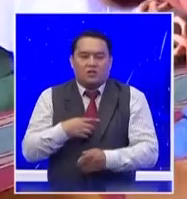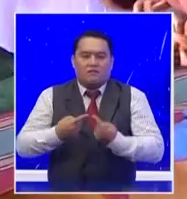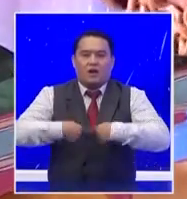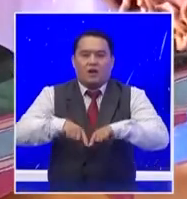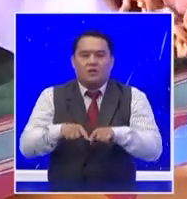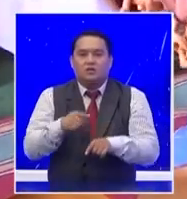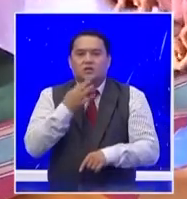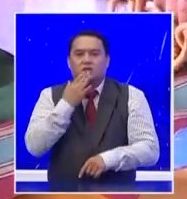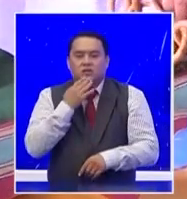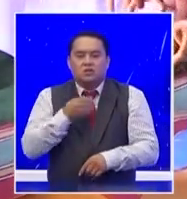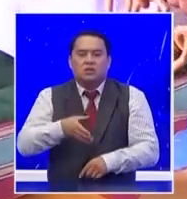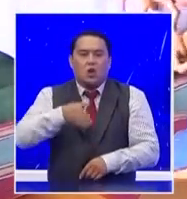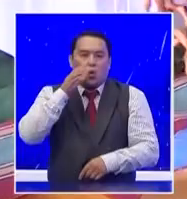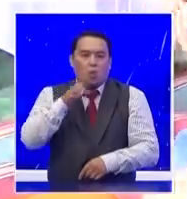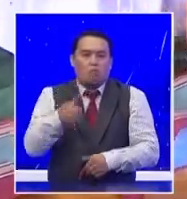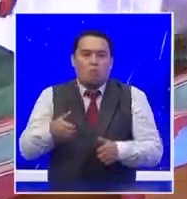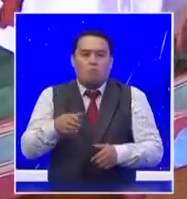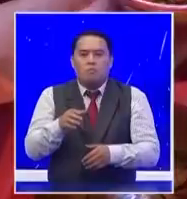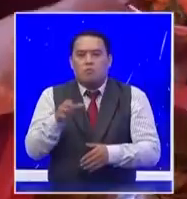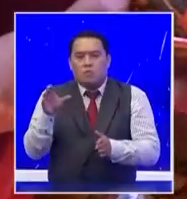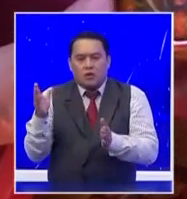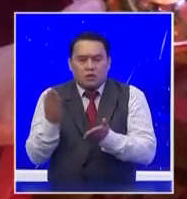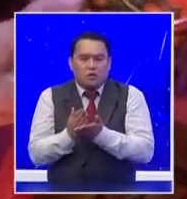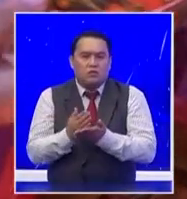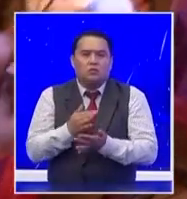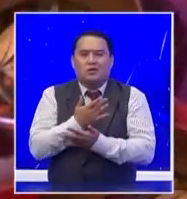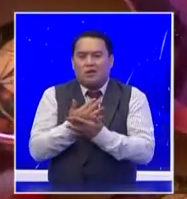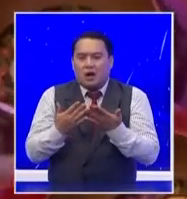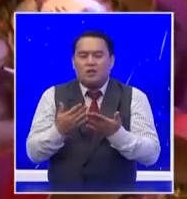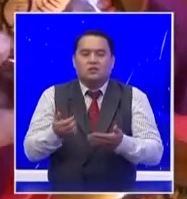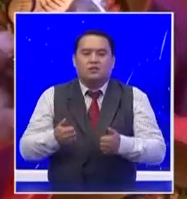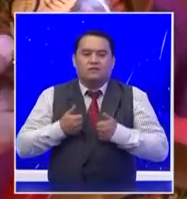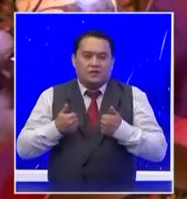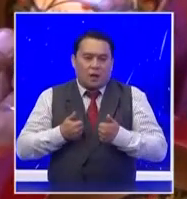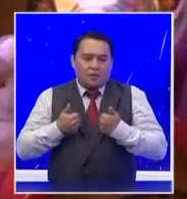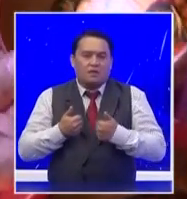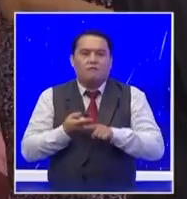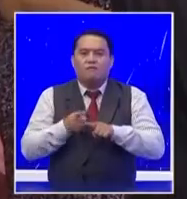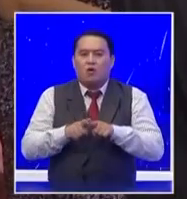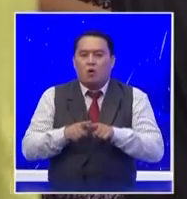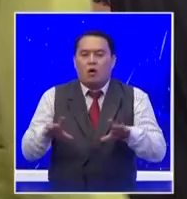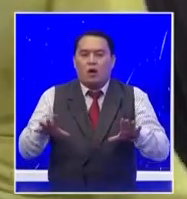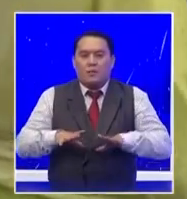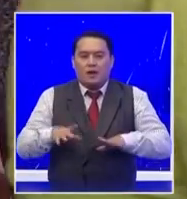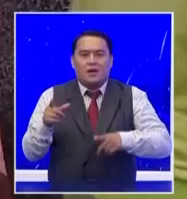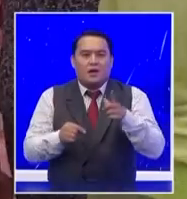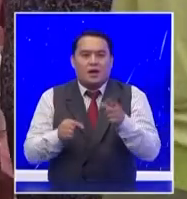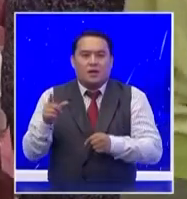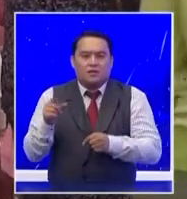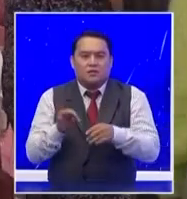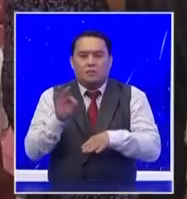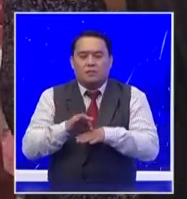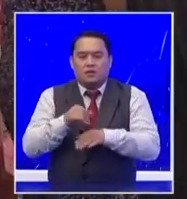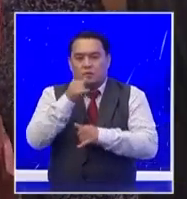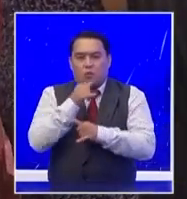человека. Национальный напиток богат аминокислотами, ферментами и микроэлементами. Однако кобылье молоко не является лекарством от всех болезней,